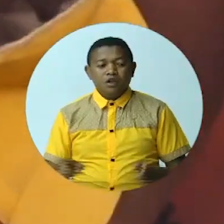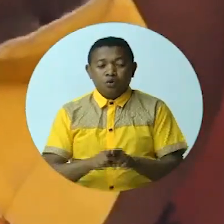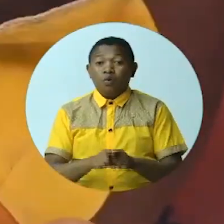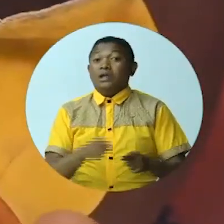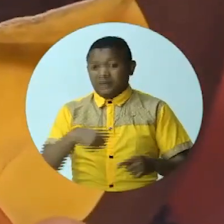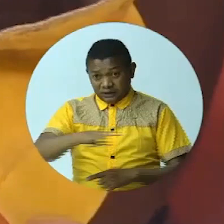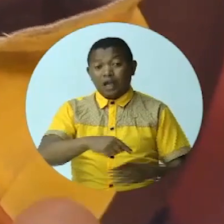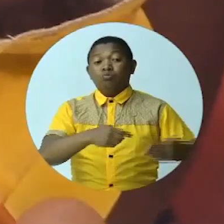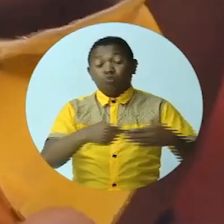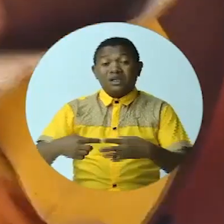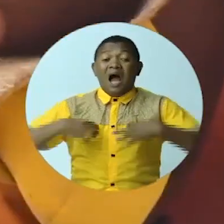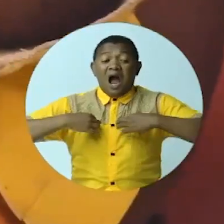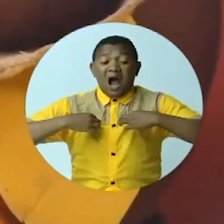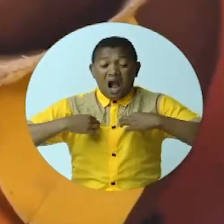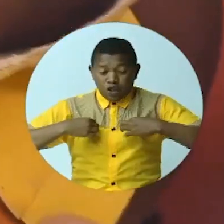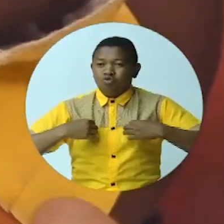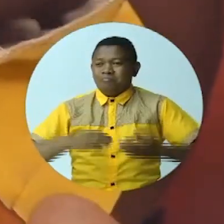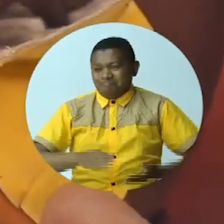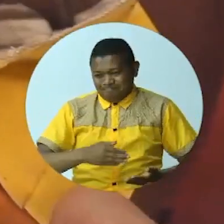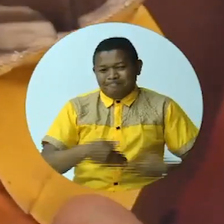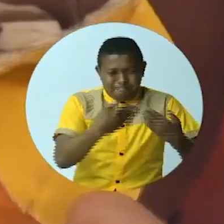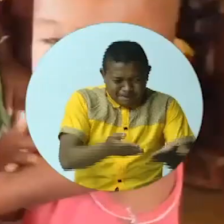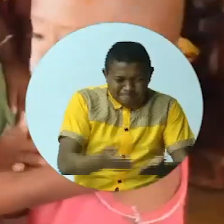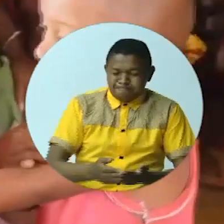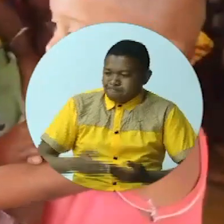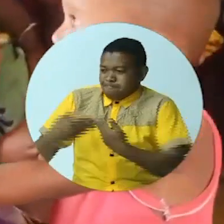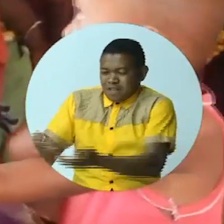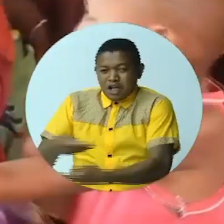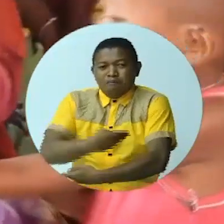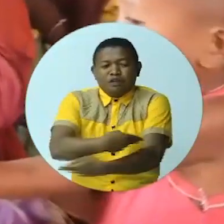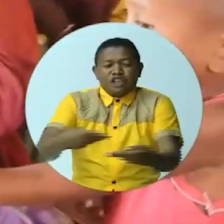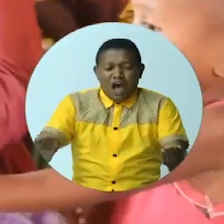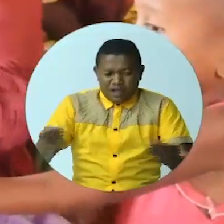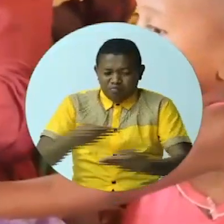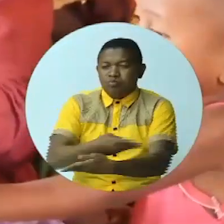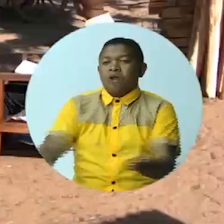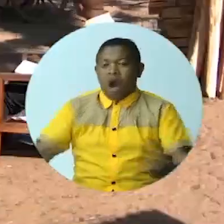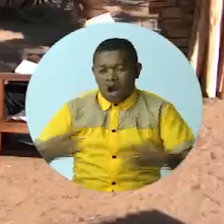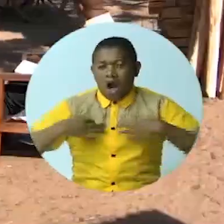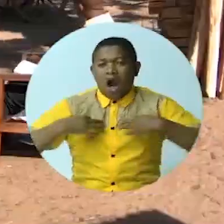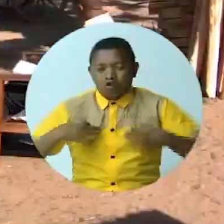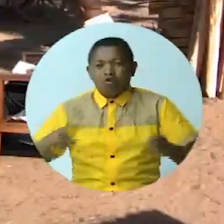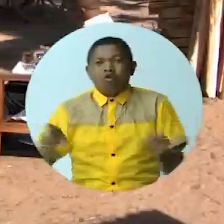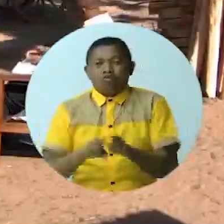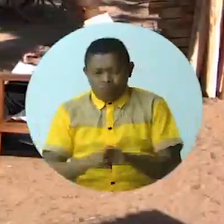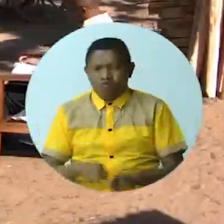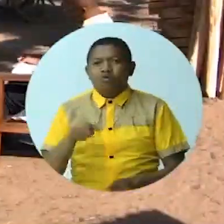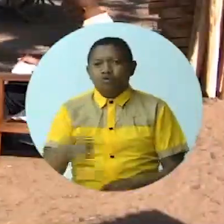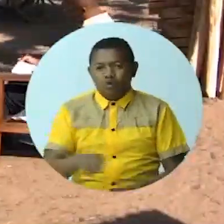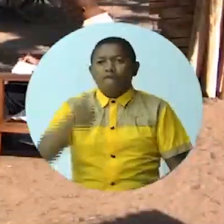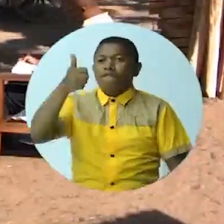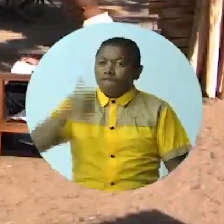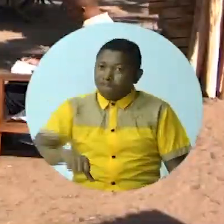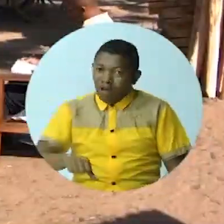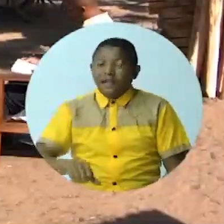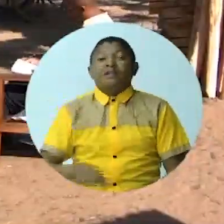akanjo ary indrindra indrindra tsy maintsy hozarana an'ireo vatsy tsinjo